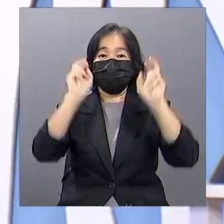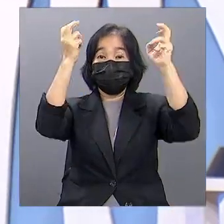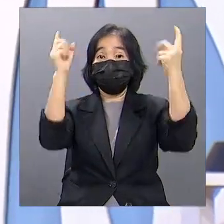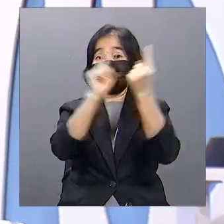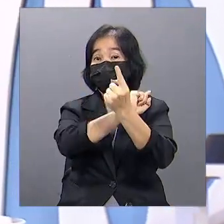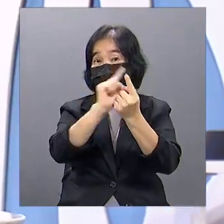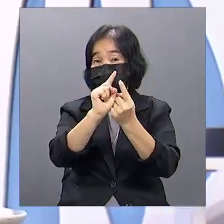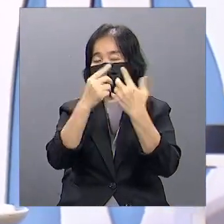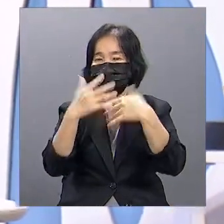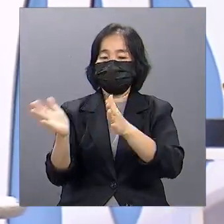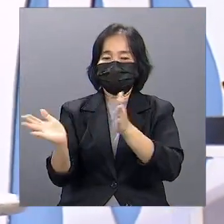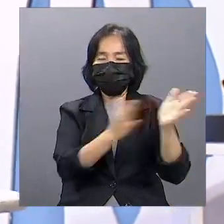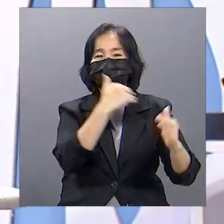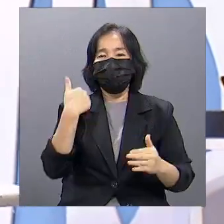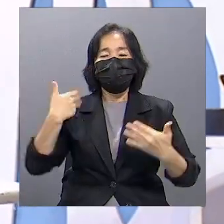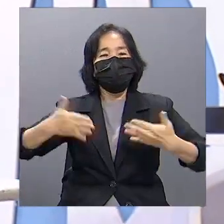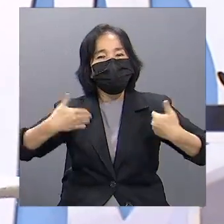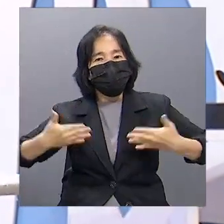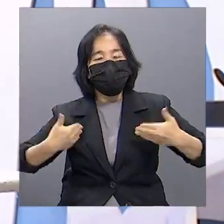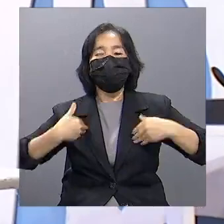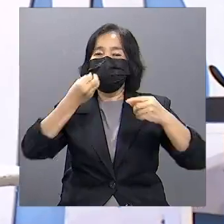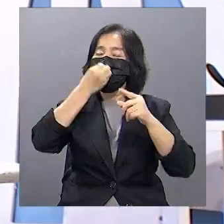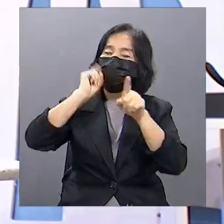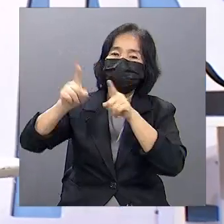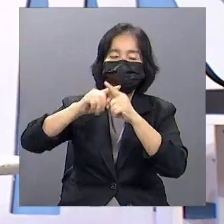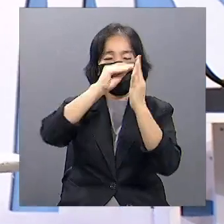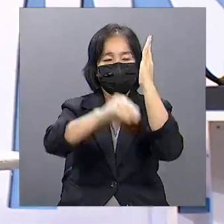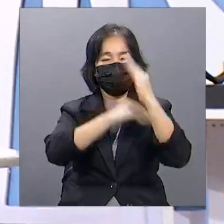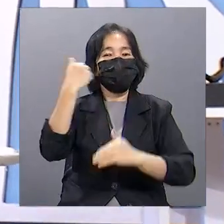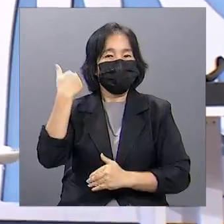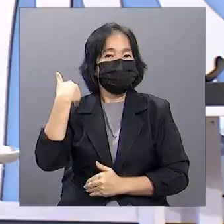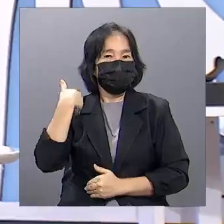หลายเรื่องราวที่นำมาฝากจากทั่วไทยติดตามกันต่อนะคะในช่วงสีสันวาไรตี้ค่ะ